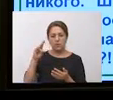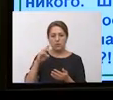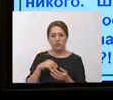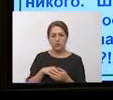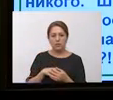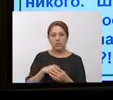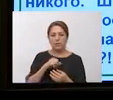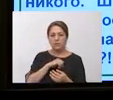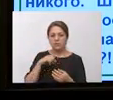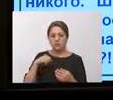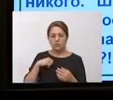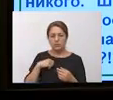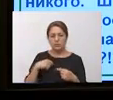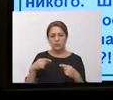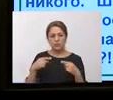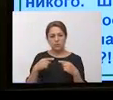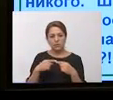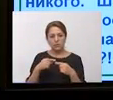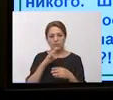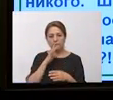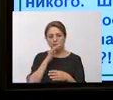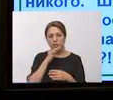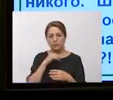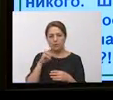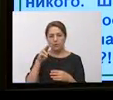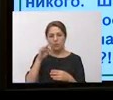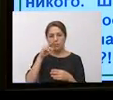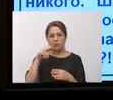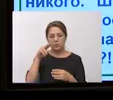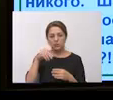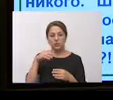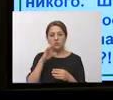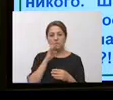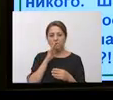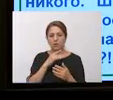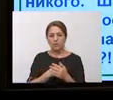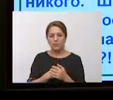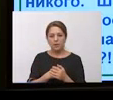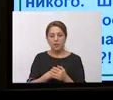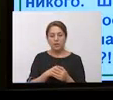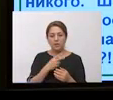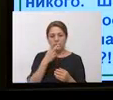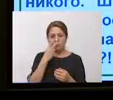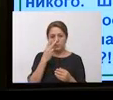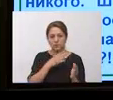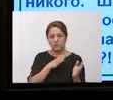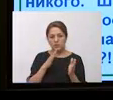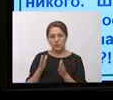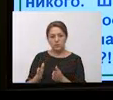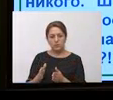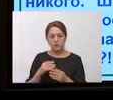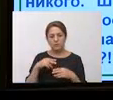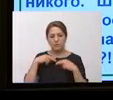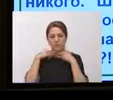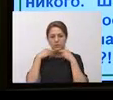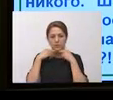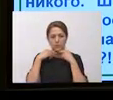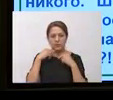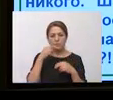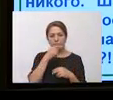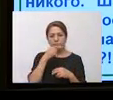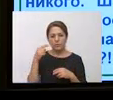Самое подходящее время, подлежащее время. Посмотрите дальше внимательно.